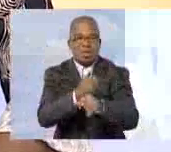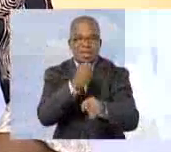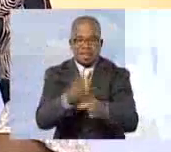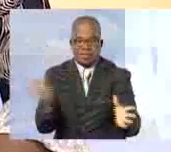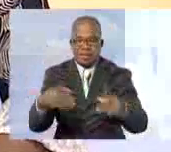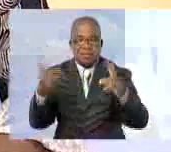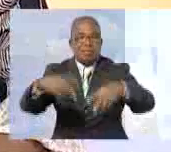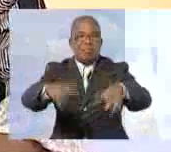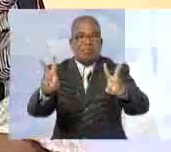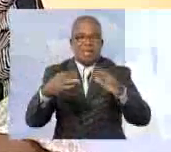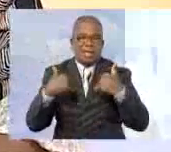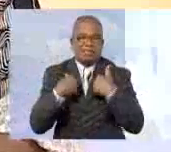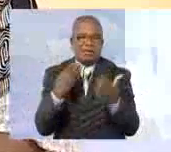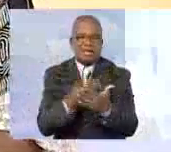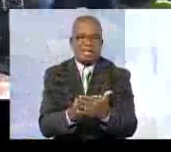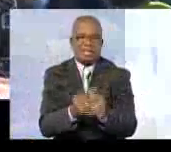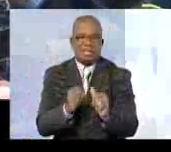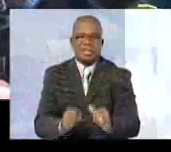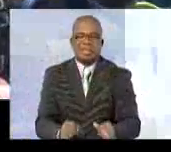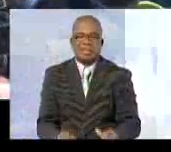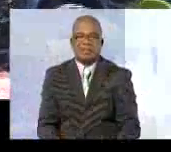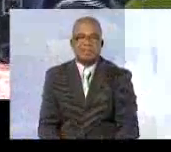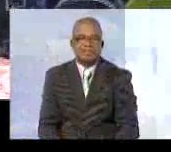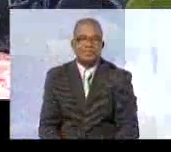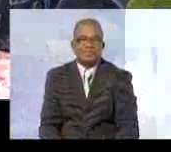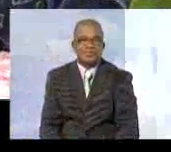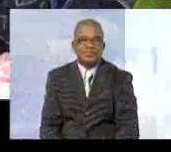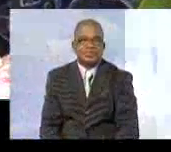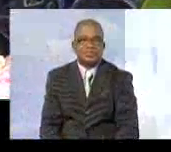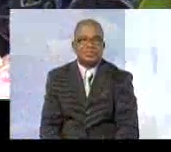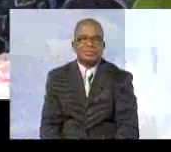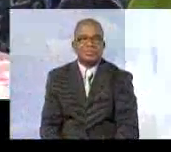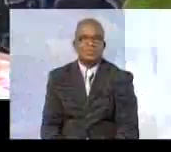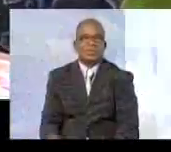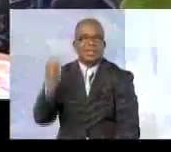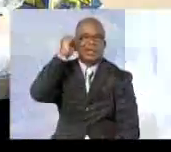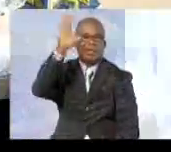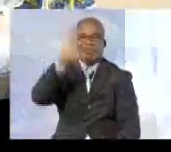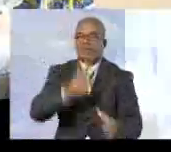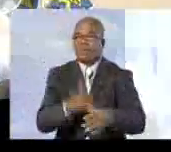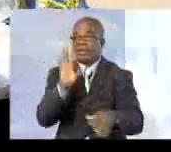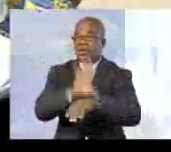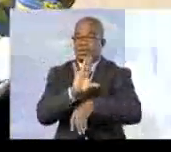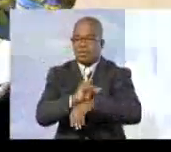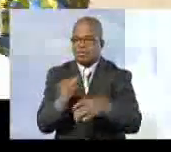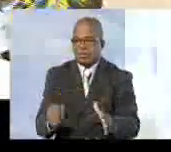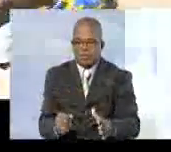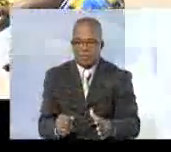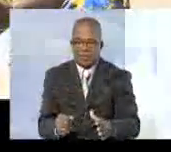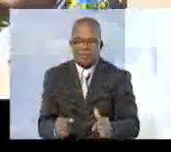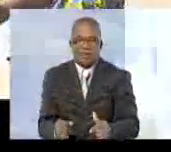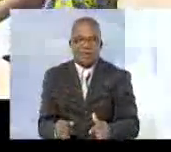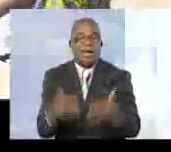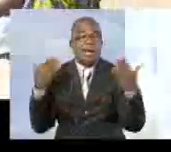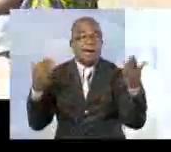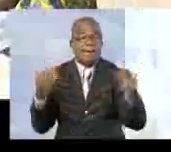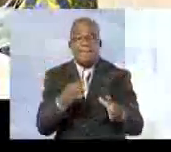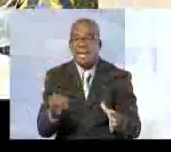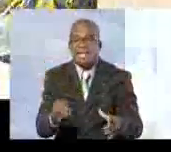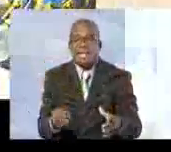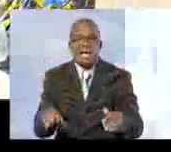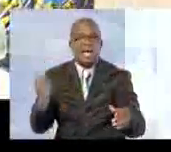ce reportage Fatou Fofana. Le Fonds d'appui aux femmes de Côte d'Ivoire, FAFCI, va octroyer des prêts aux femmes